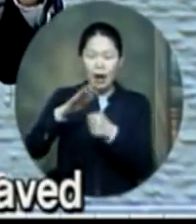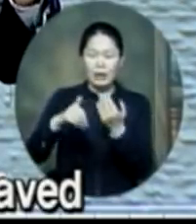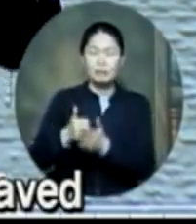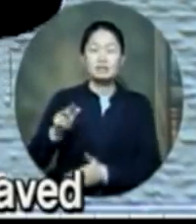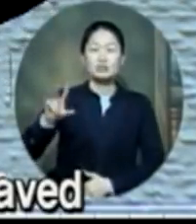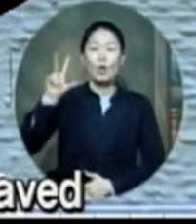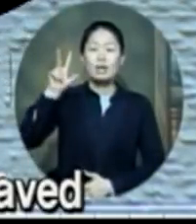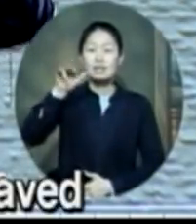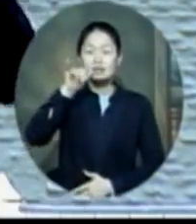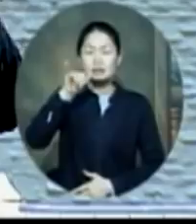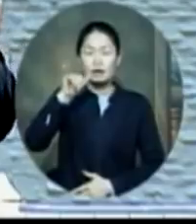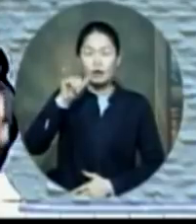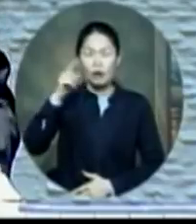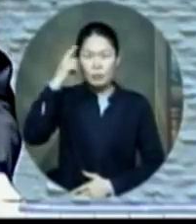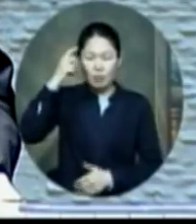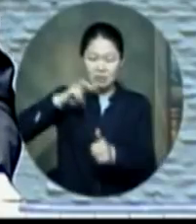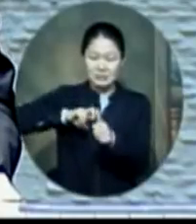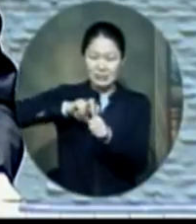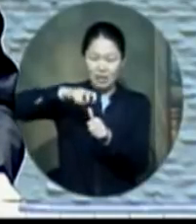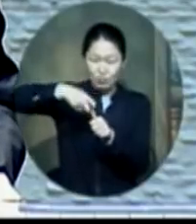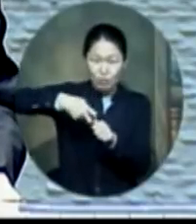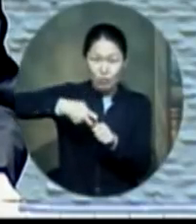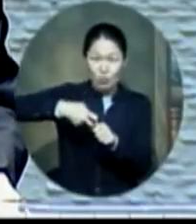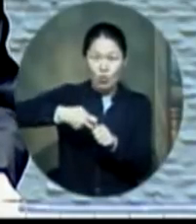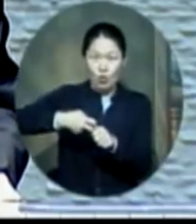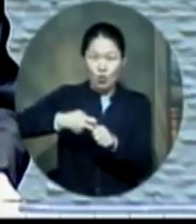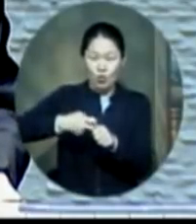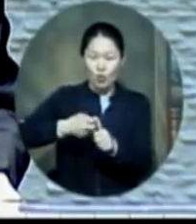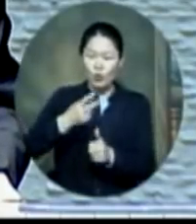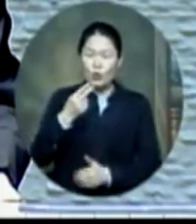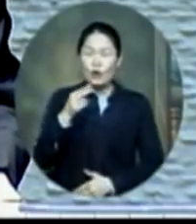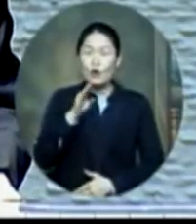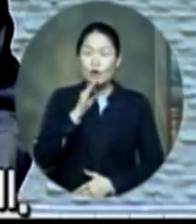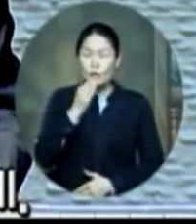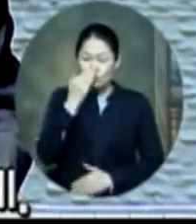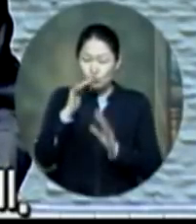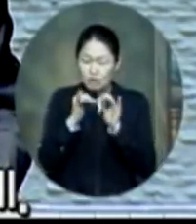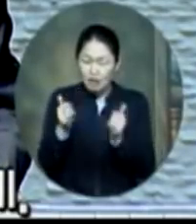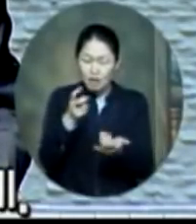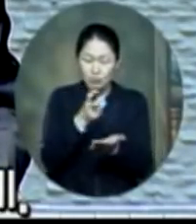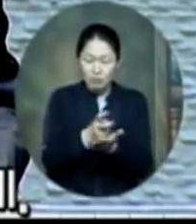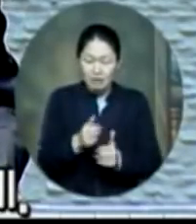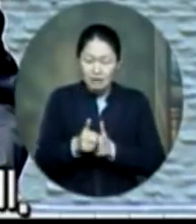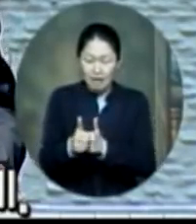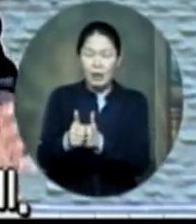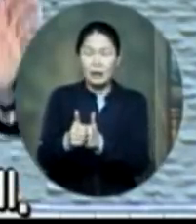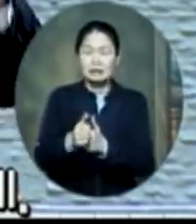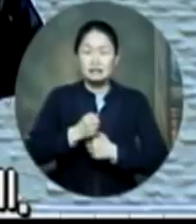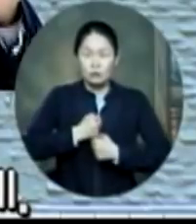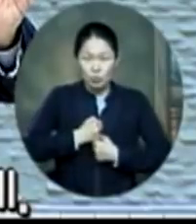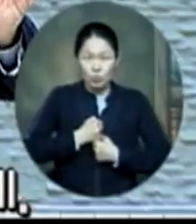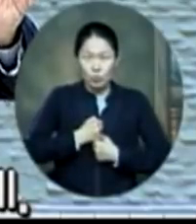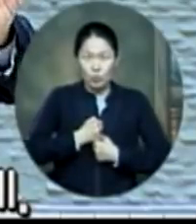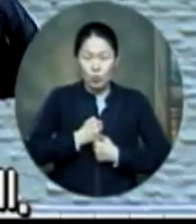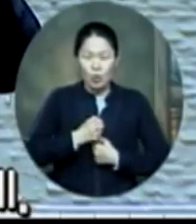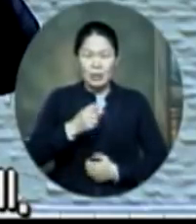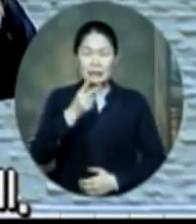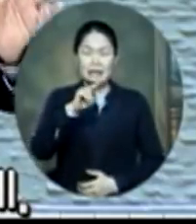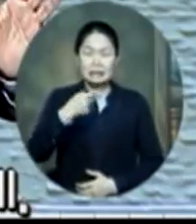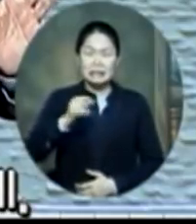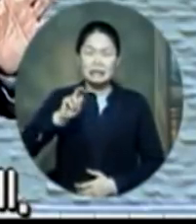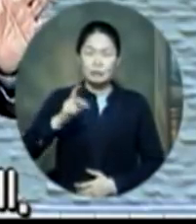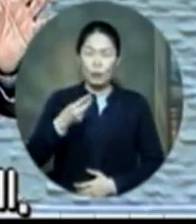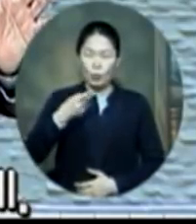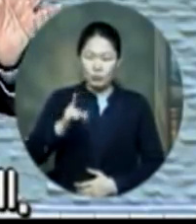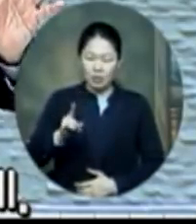것이 있어서 삭발을 하고 유대 규례를 따라서 율법을 지켰고, 디모데라고 하는 제자도 할례를